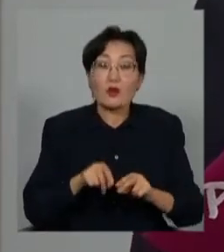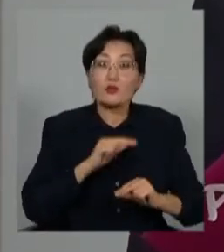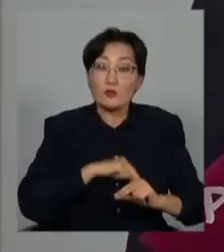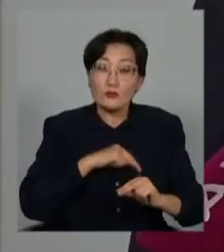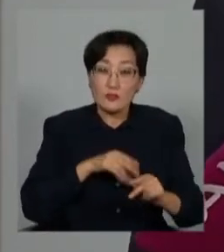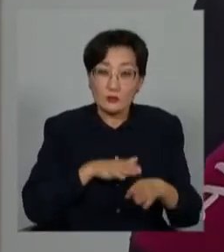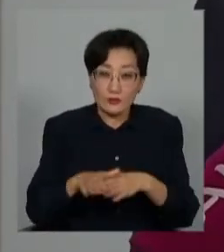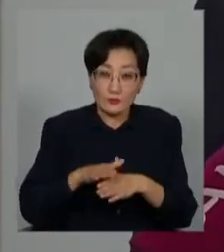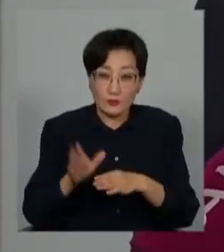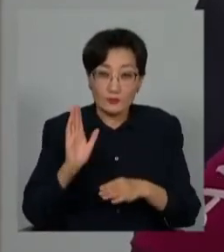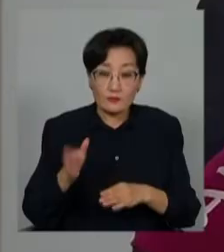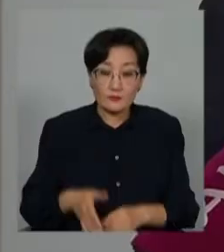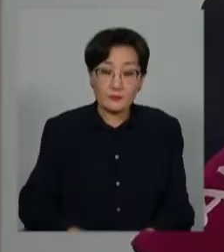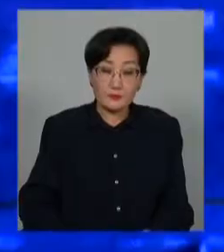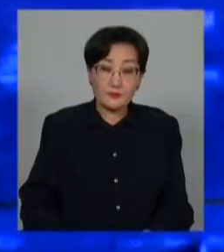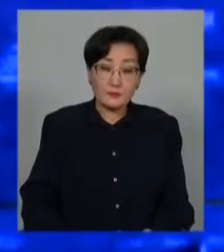жұмыстарды атқара беретін боламыз.